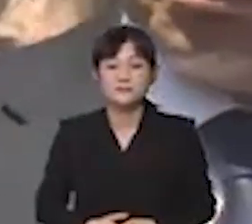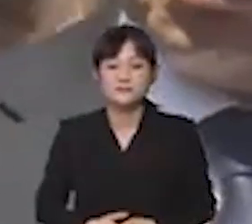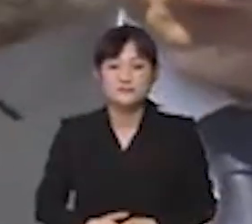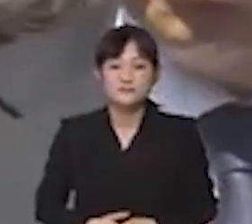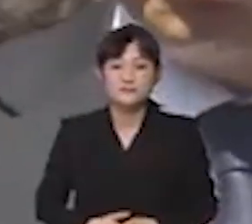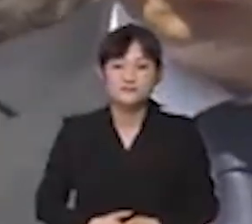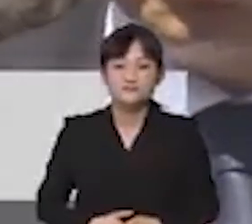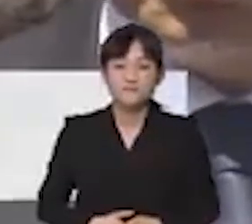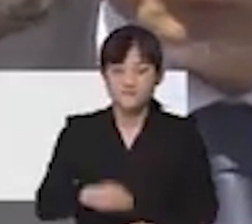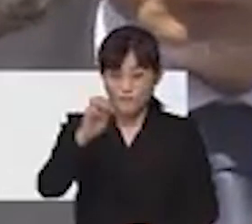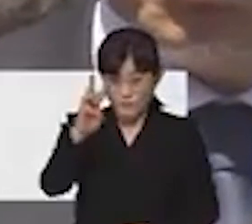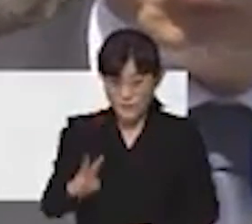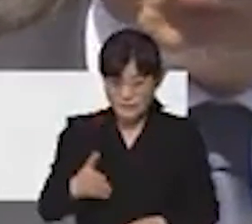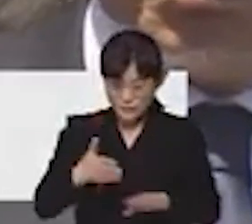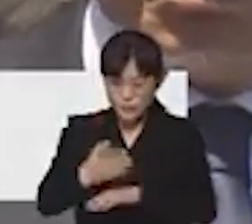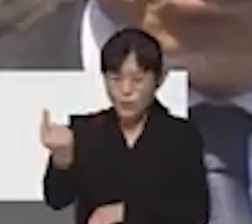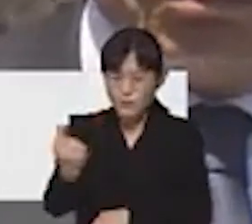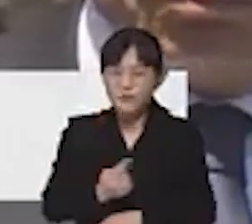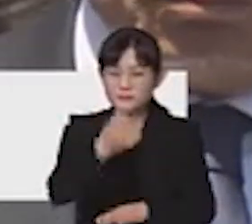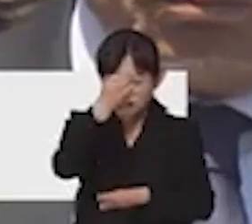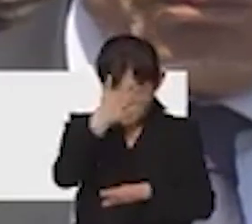너무 늦게 와서 죄송하고